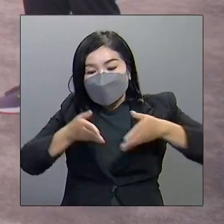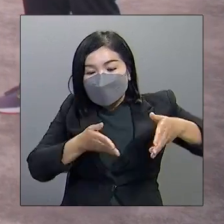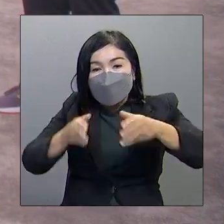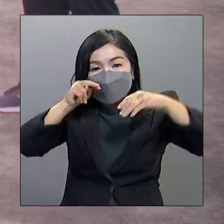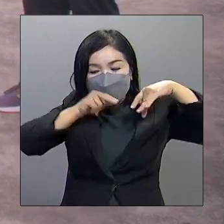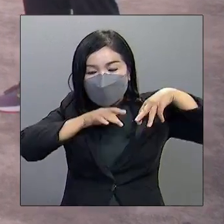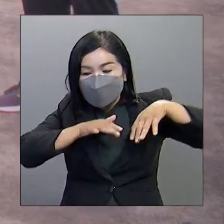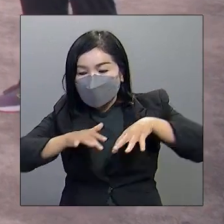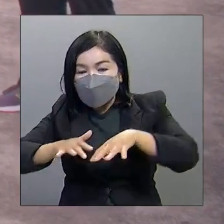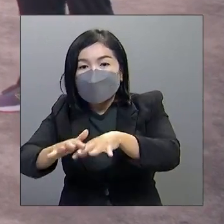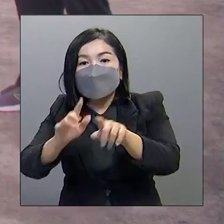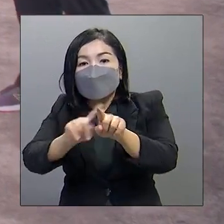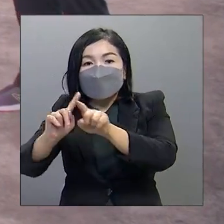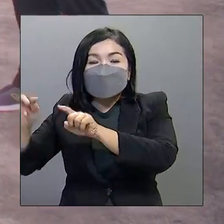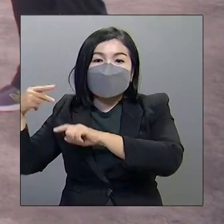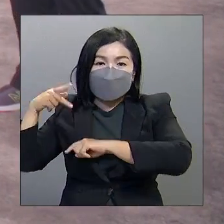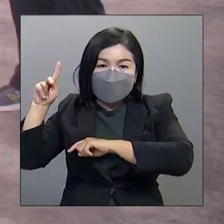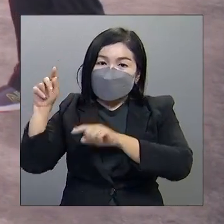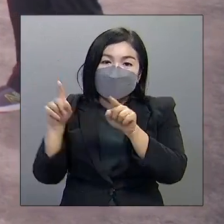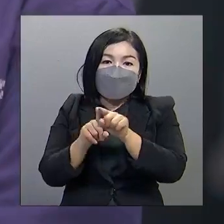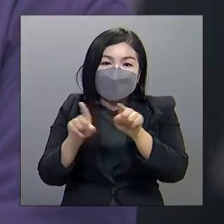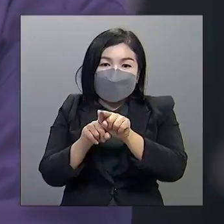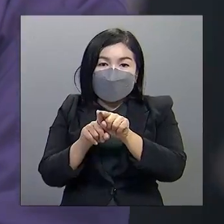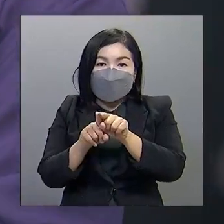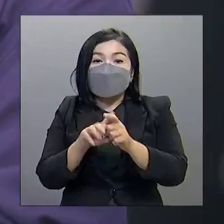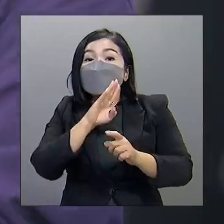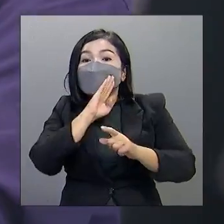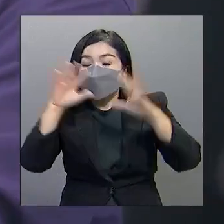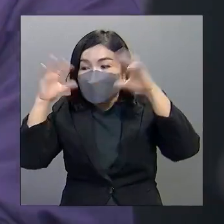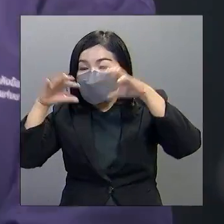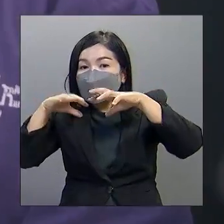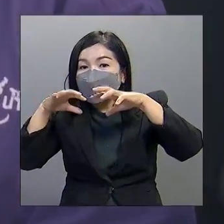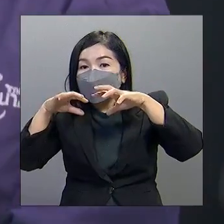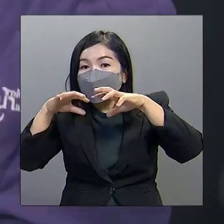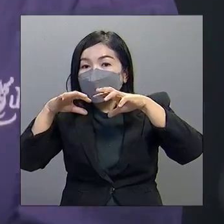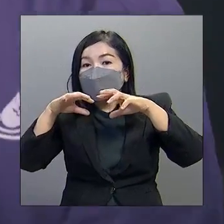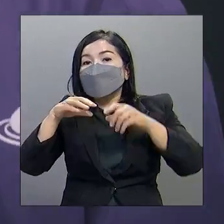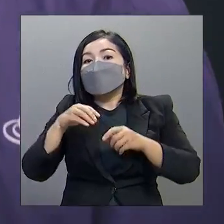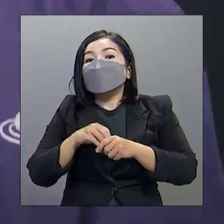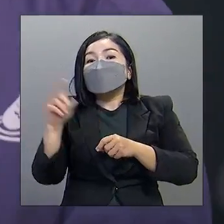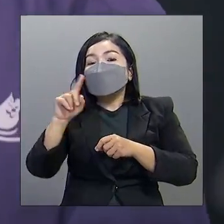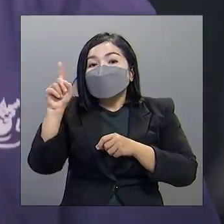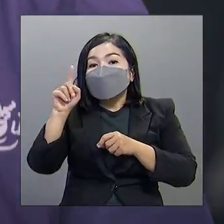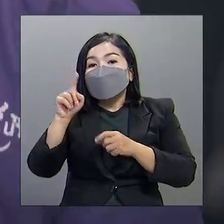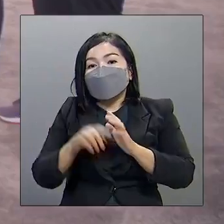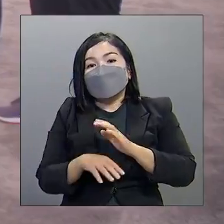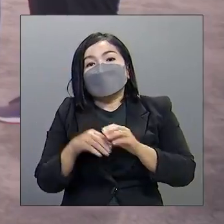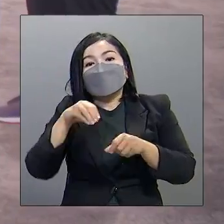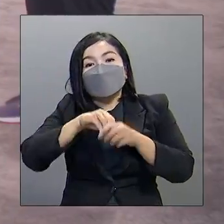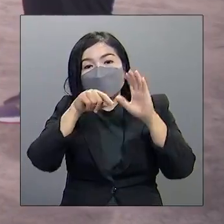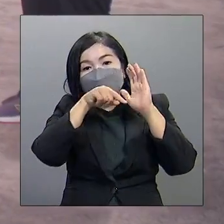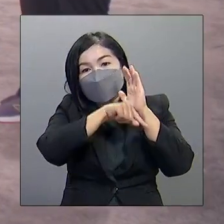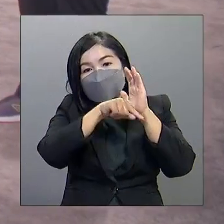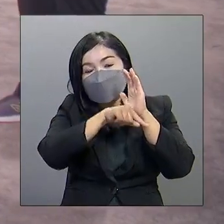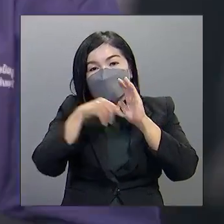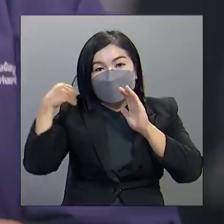จะมีประโยชน์ในการตัดน้ำเขื่อนป่าสัก โอเค อีกกรณีนึง คือ ฝนเนี่ยจะตกแนวเขาใหญ ่ ฝั่งภาคตะวันออกด้วย โอ้อัน